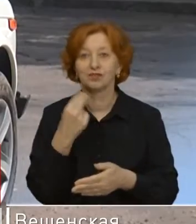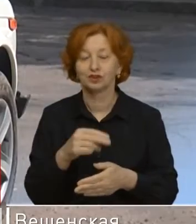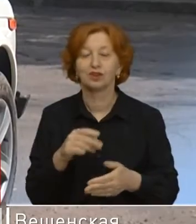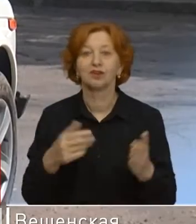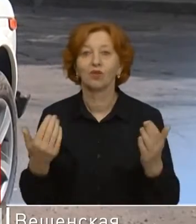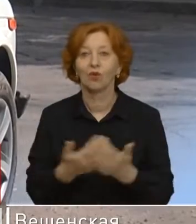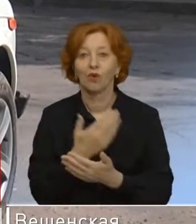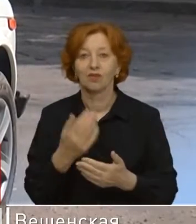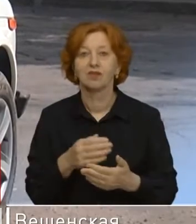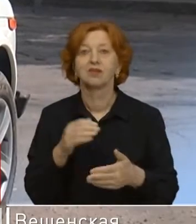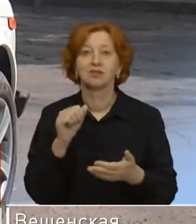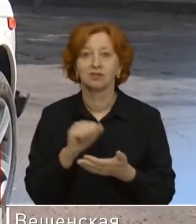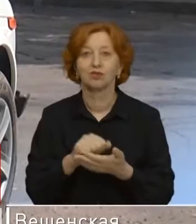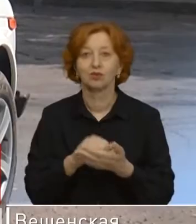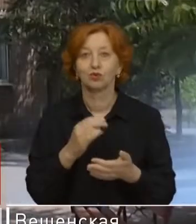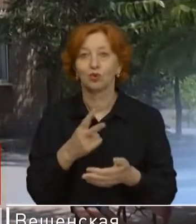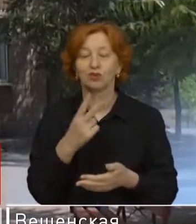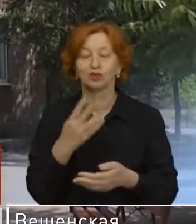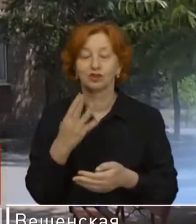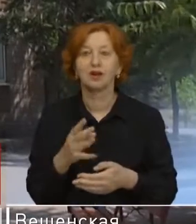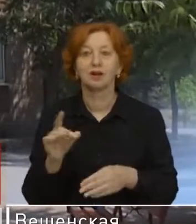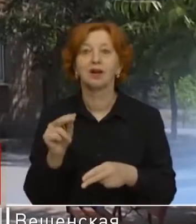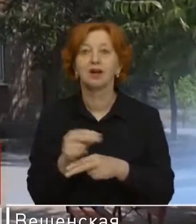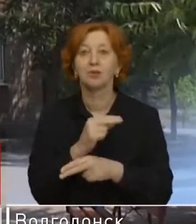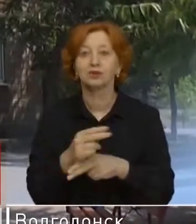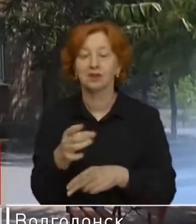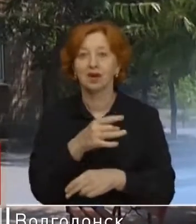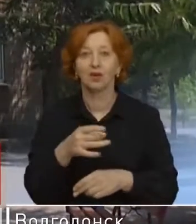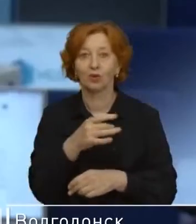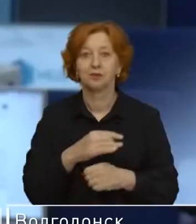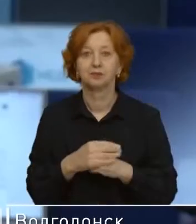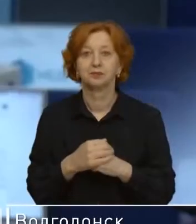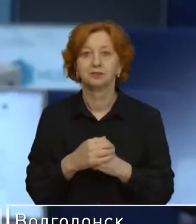на новый. Анна Туполева, Юрий Санкин, Дон 24, Ремонтинский район.